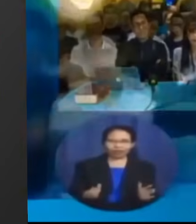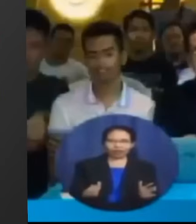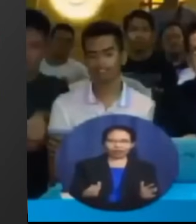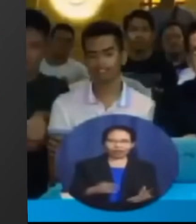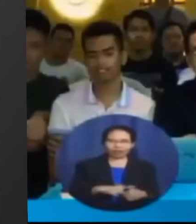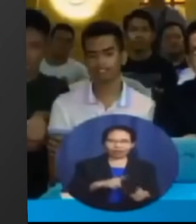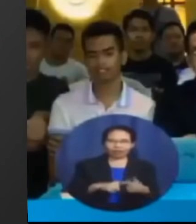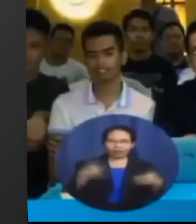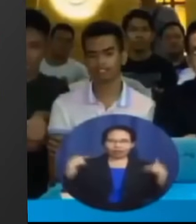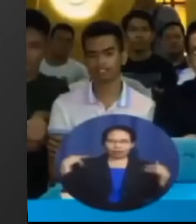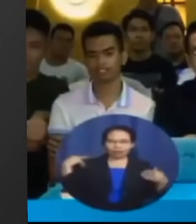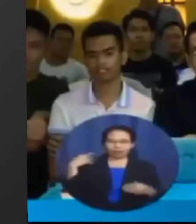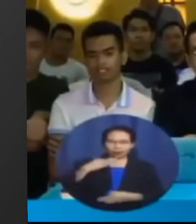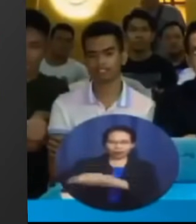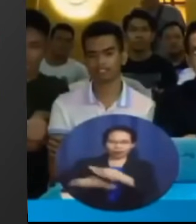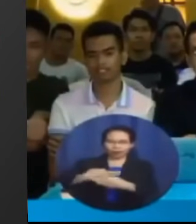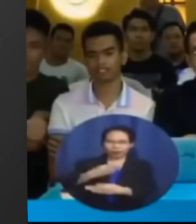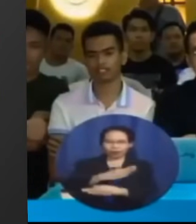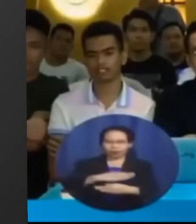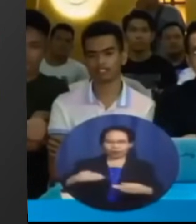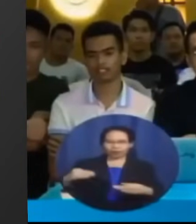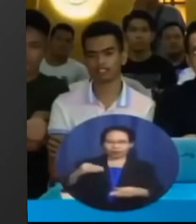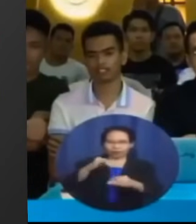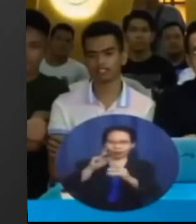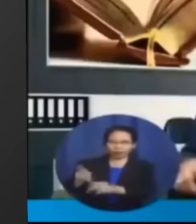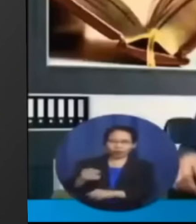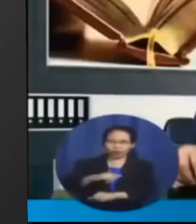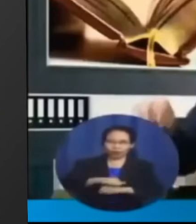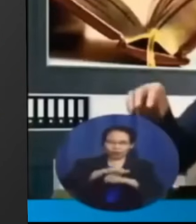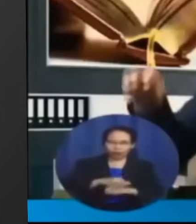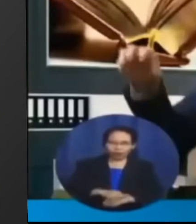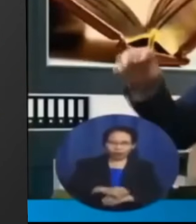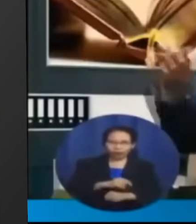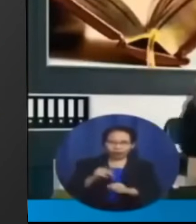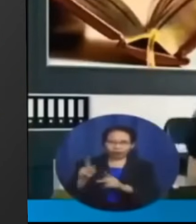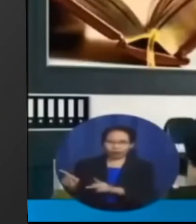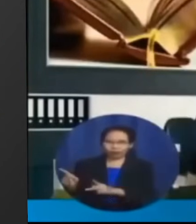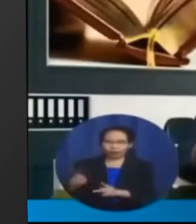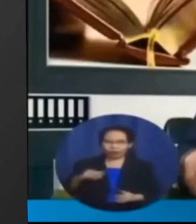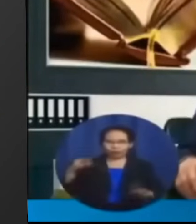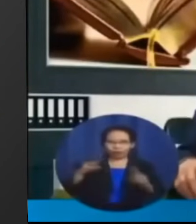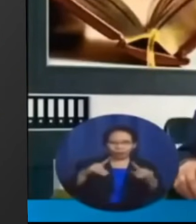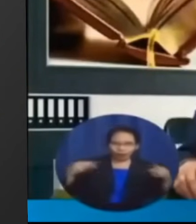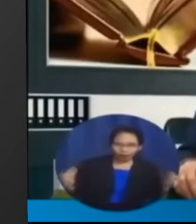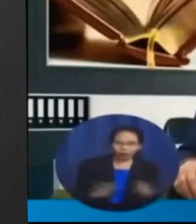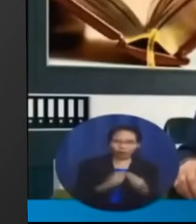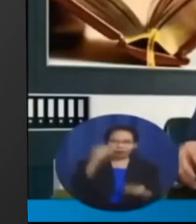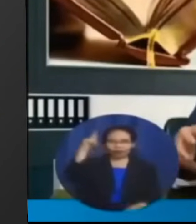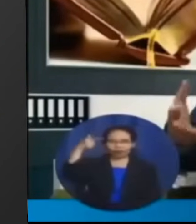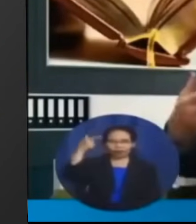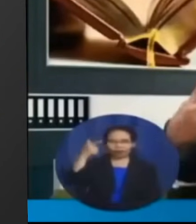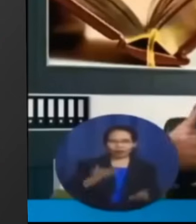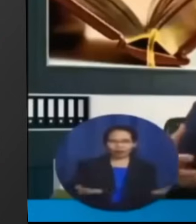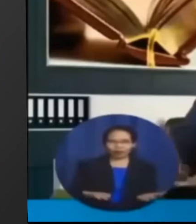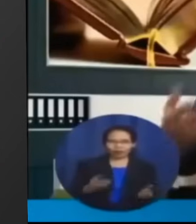na silang pabor. Lalagay sila sa costume, lalagay sila doon sa mga departamento ng gobyerno